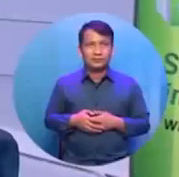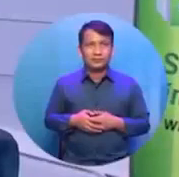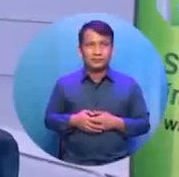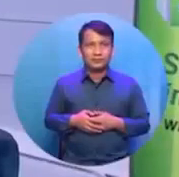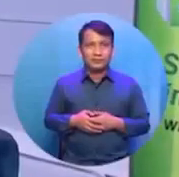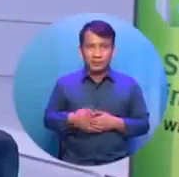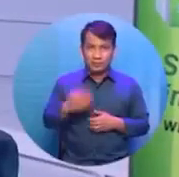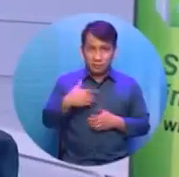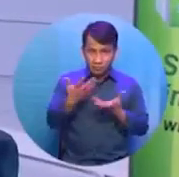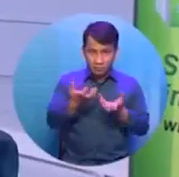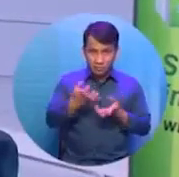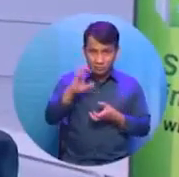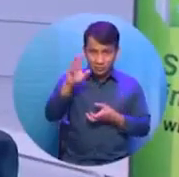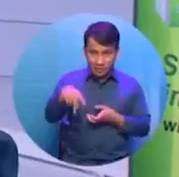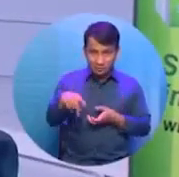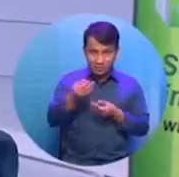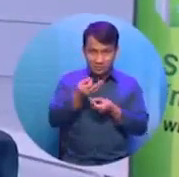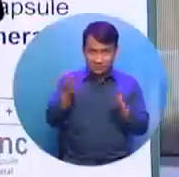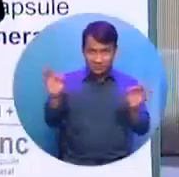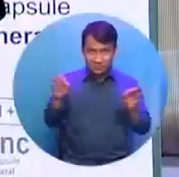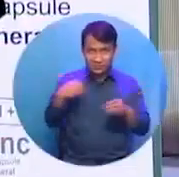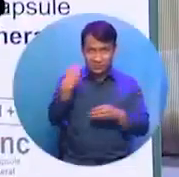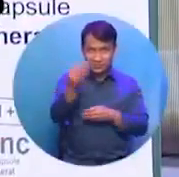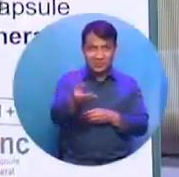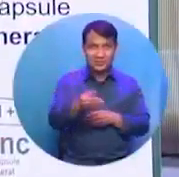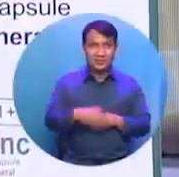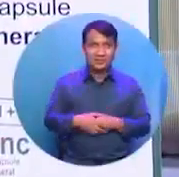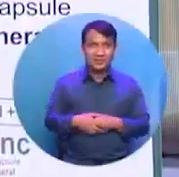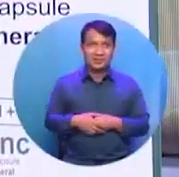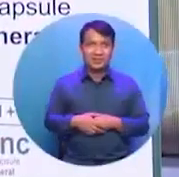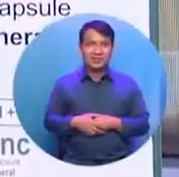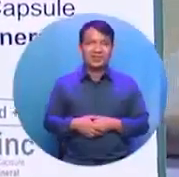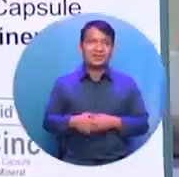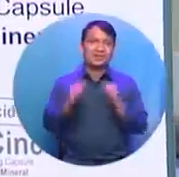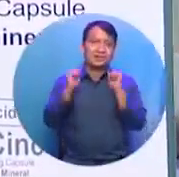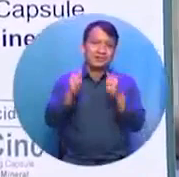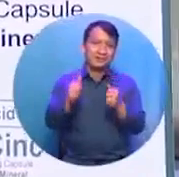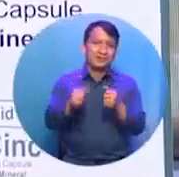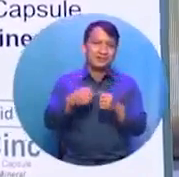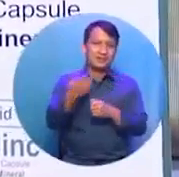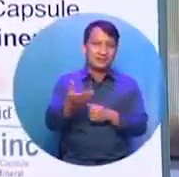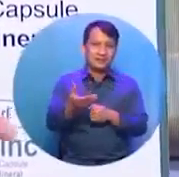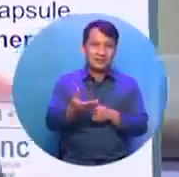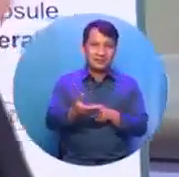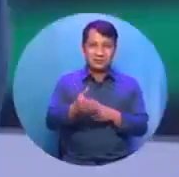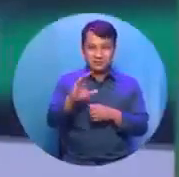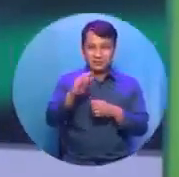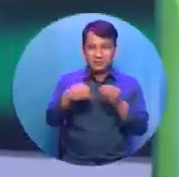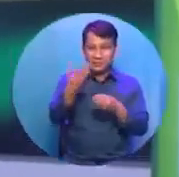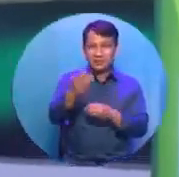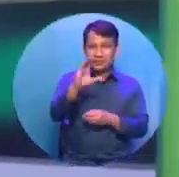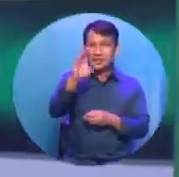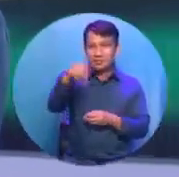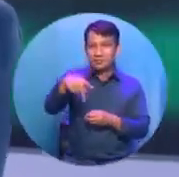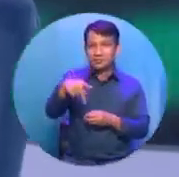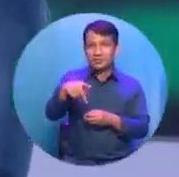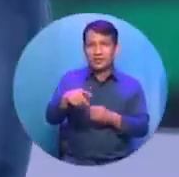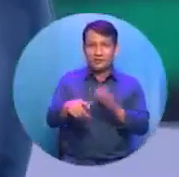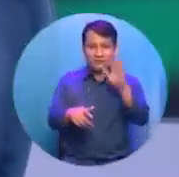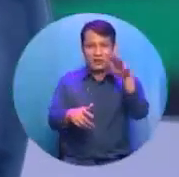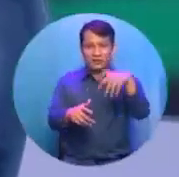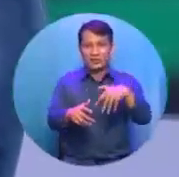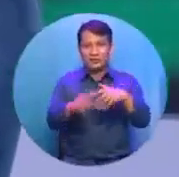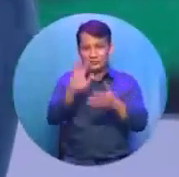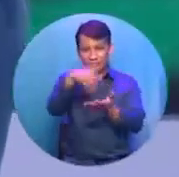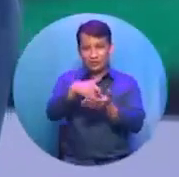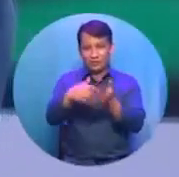kita ng cellphone. Okay sa'yo? Apo. Oh, bigyan kita ng tool phone na cellphone. 5,000